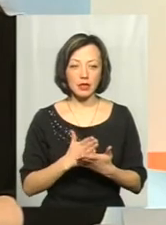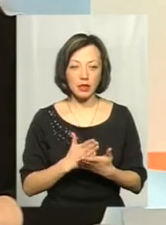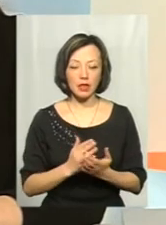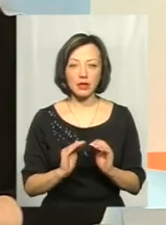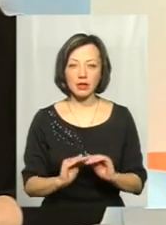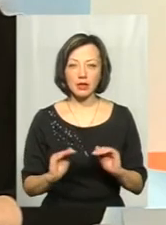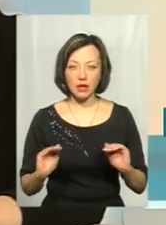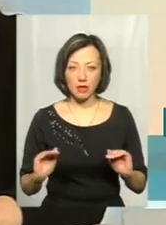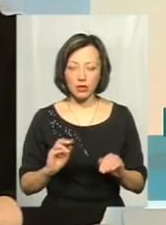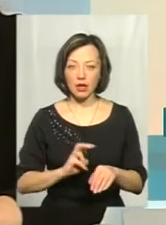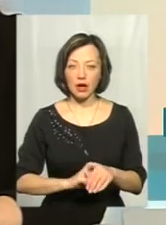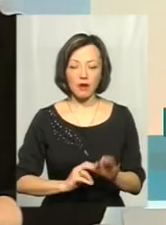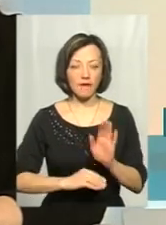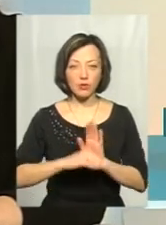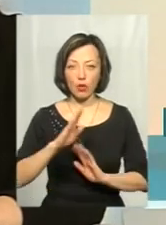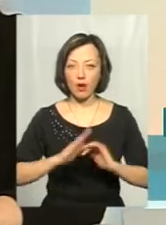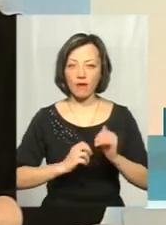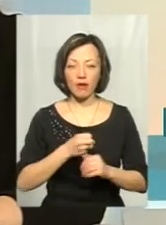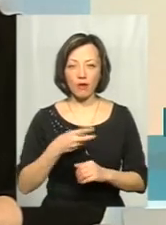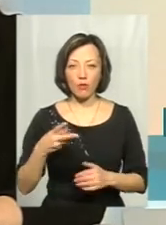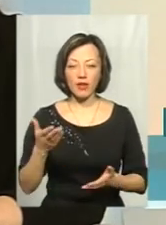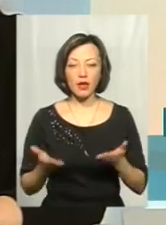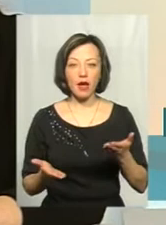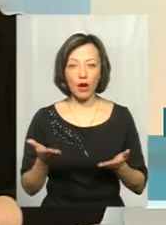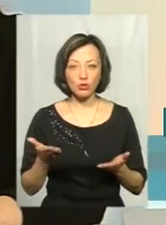педіатри висококваліфіковані, і якщо